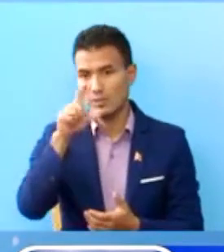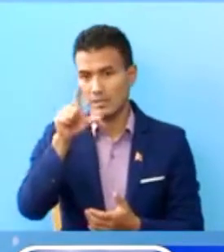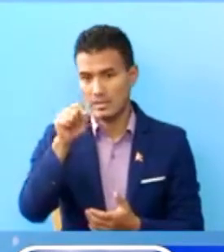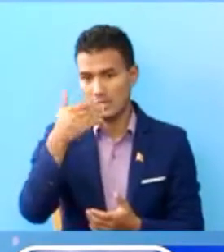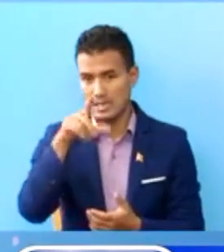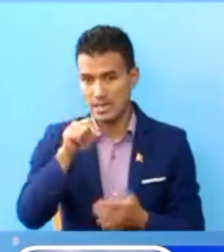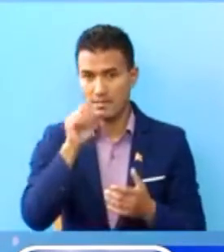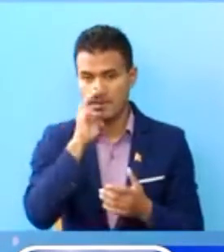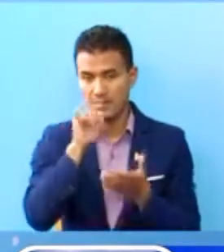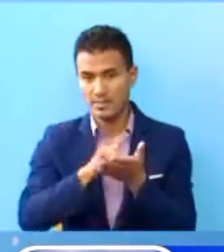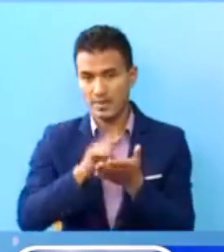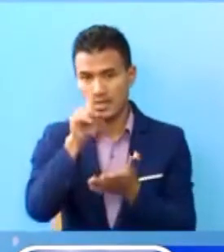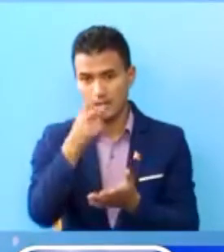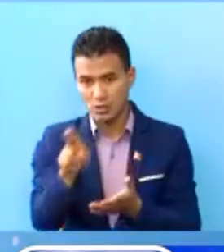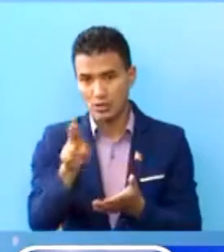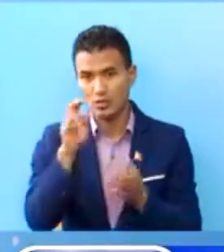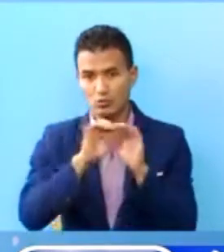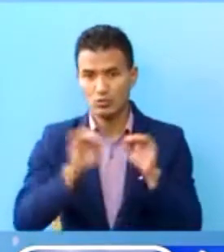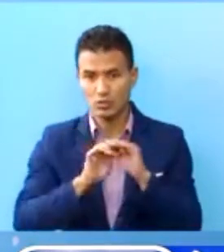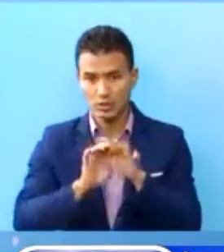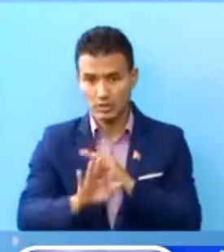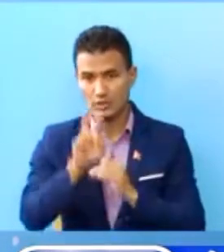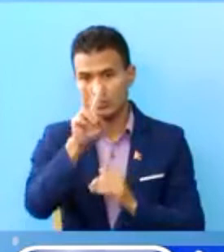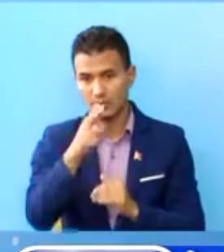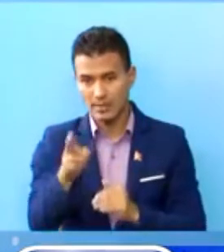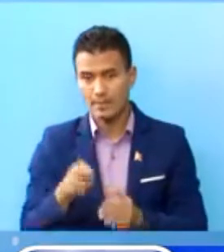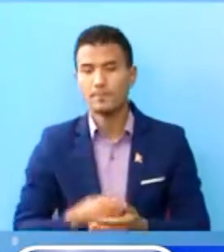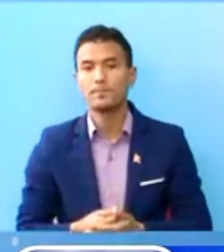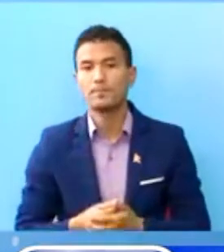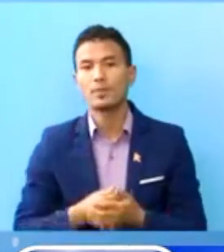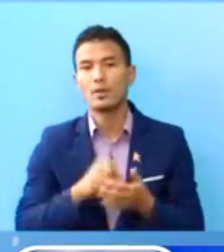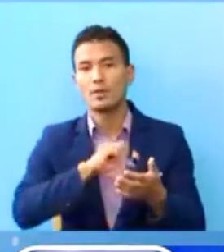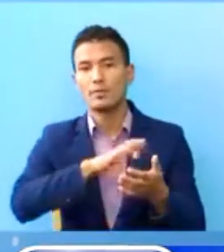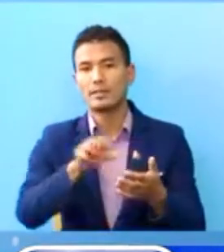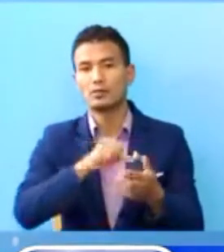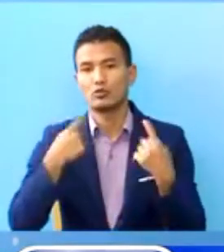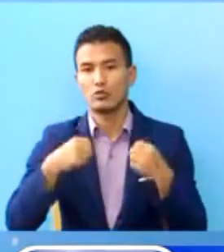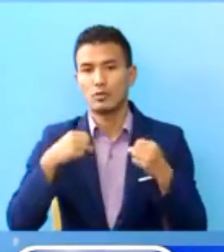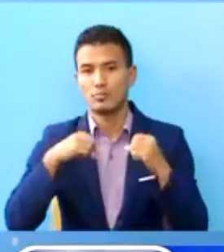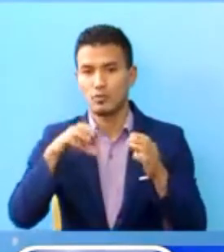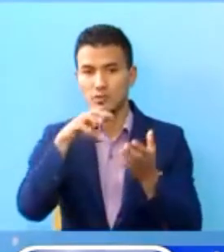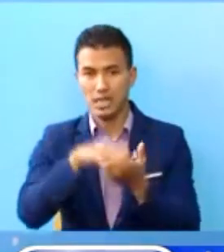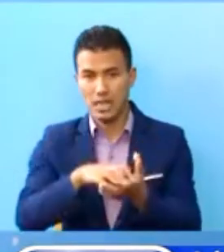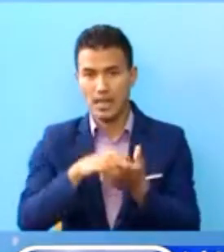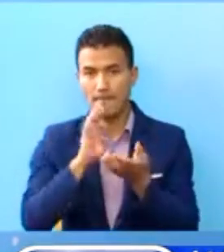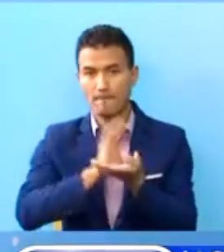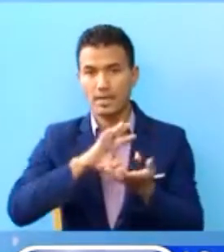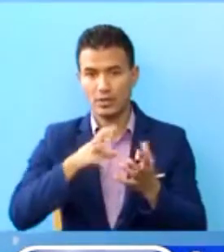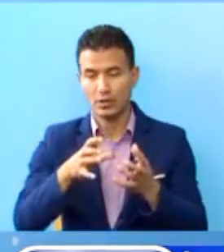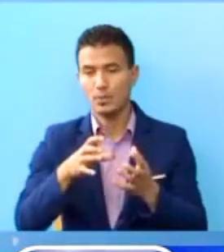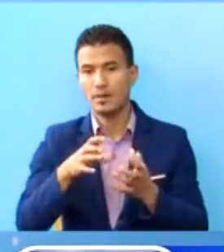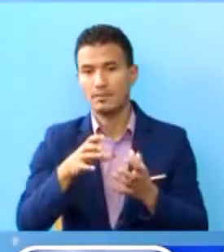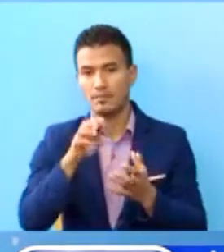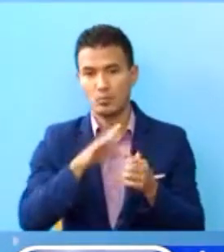प्रतिष्ठान प्रयोगशालामा झापाका एकजना र सुनसरीका दुईजना, प्रादेशिक जनस्वास्थ्य प्रयोगशाला